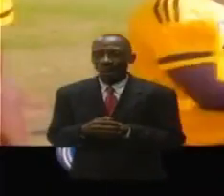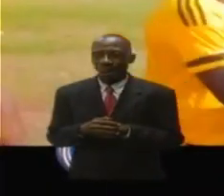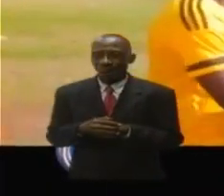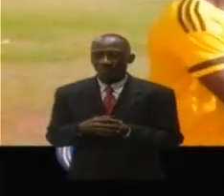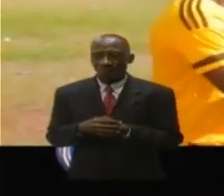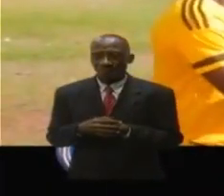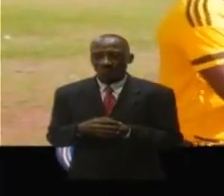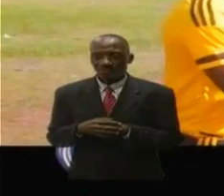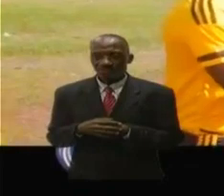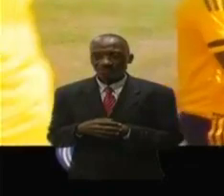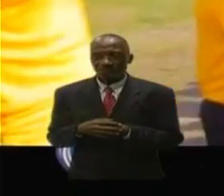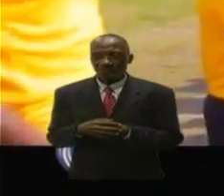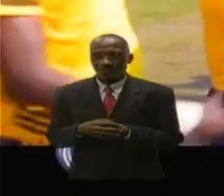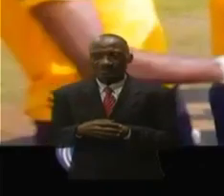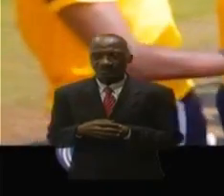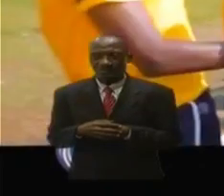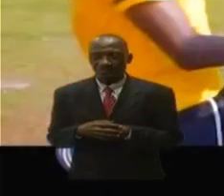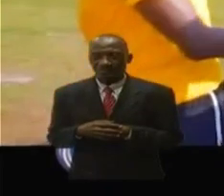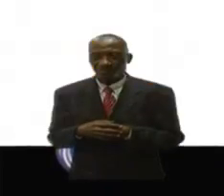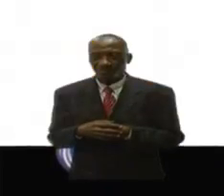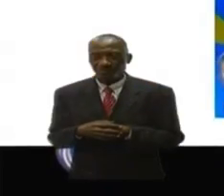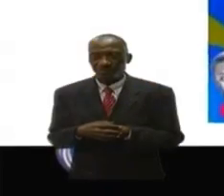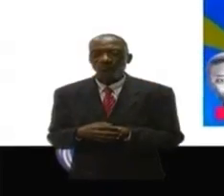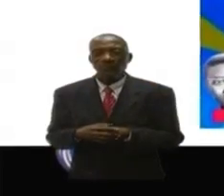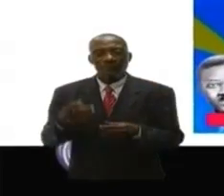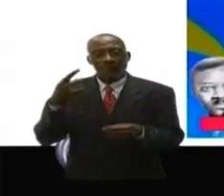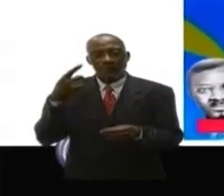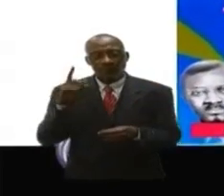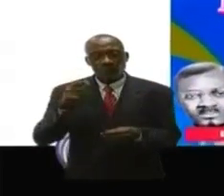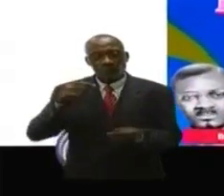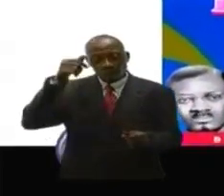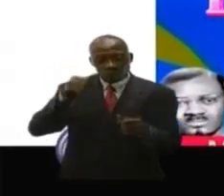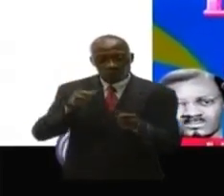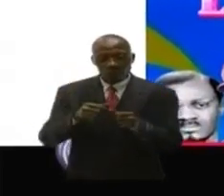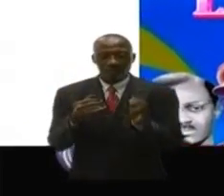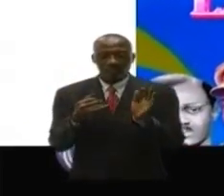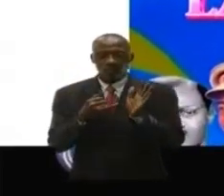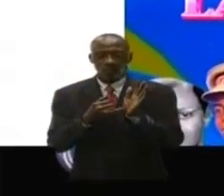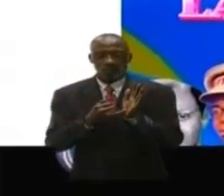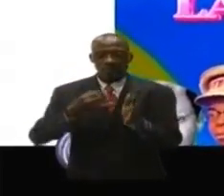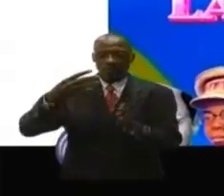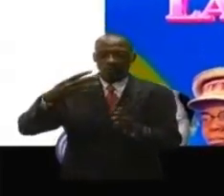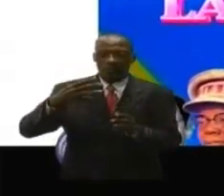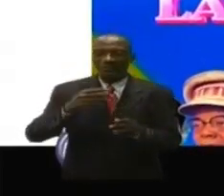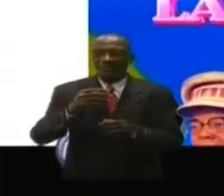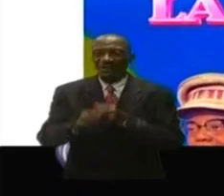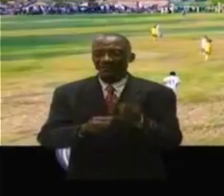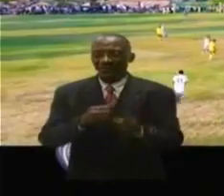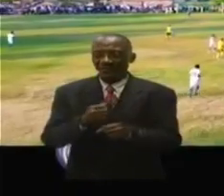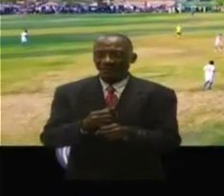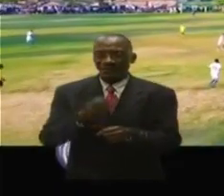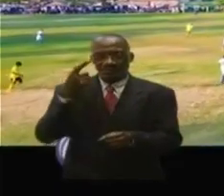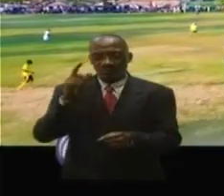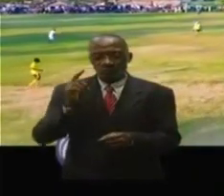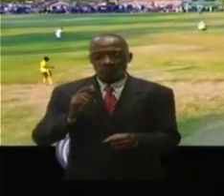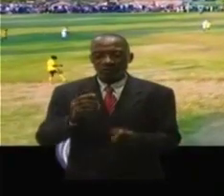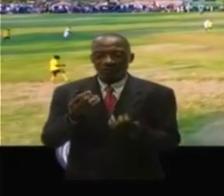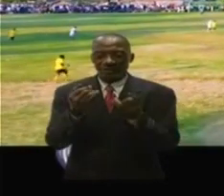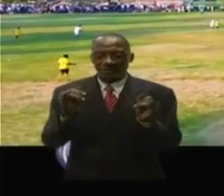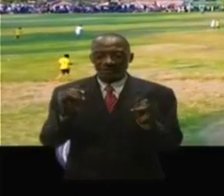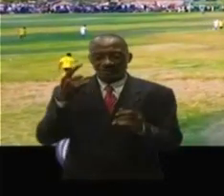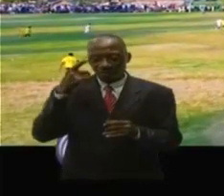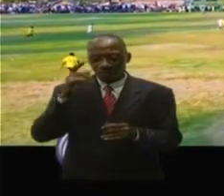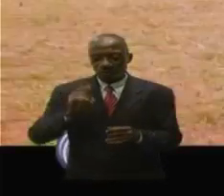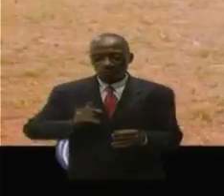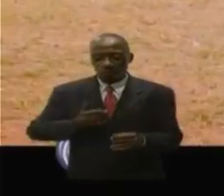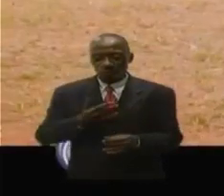À l'occasion de la célébration du 63e anniversaire de l'accession de notre pays à la souveraineté nationale et internationale, la tante rurale de football de Bouta